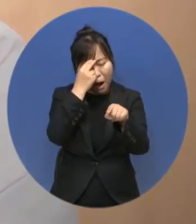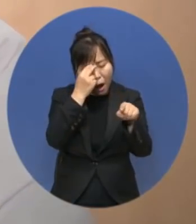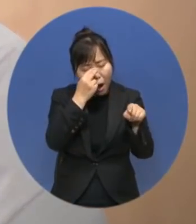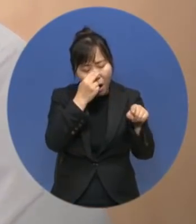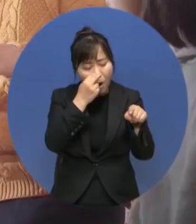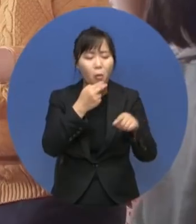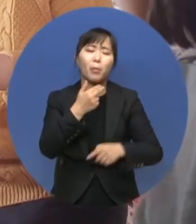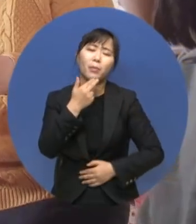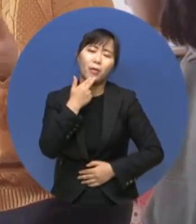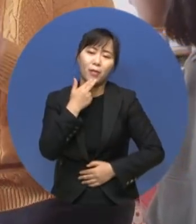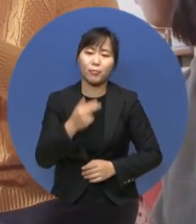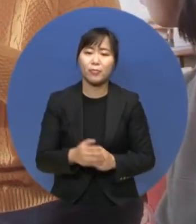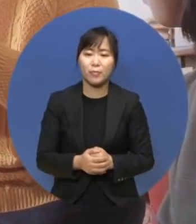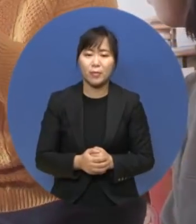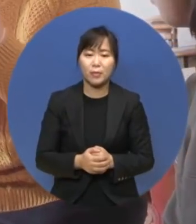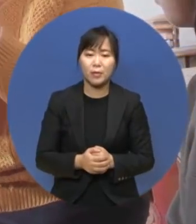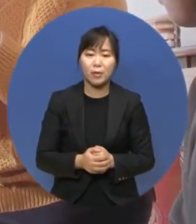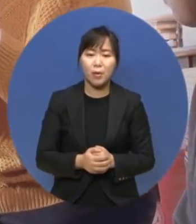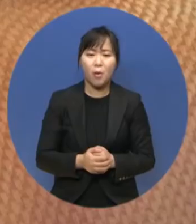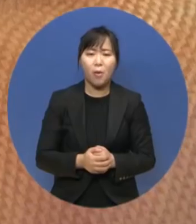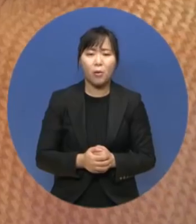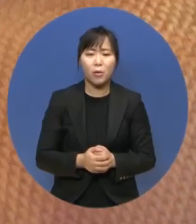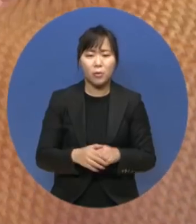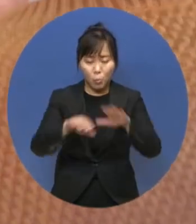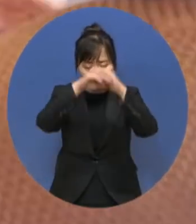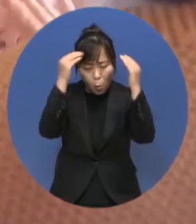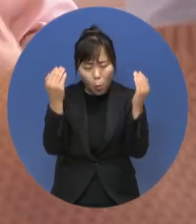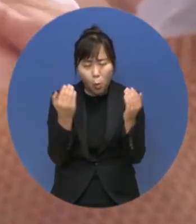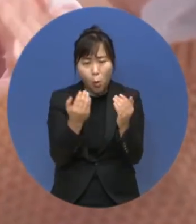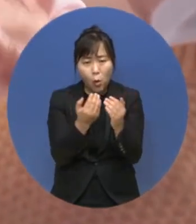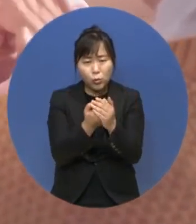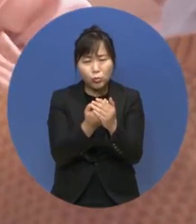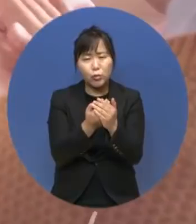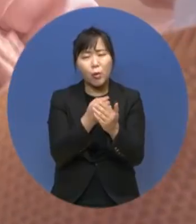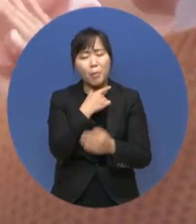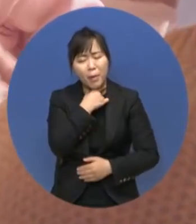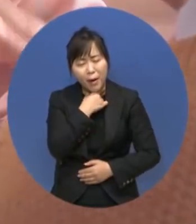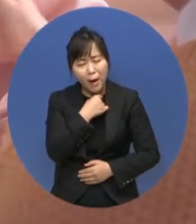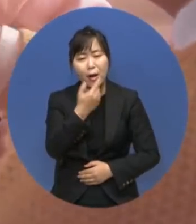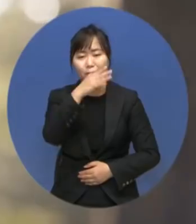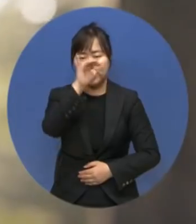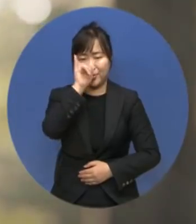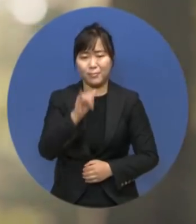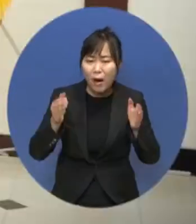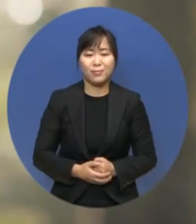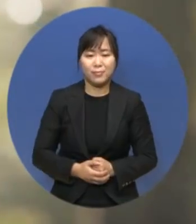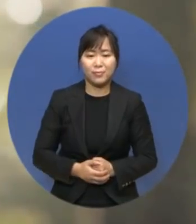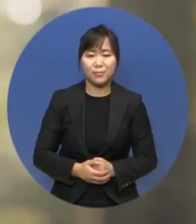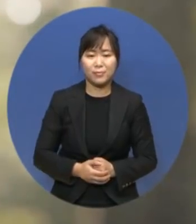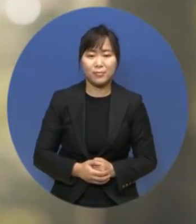않도록, 꿈꾸지 못할 이유가 되지 않도록